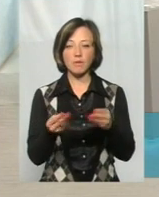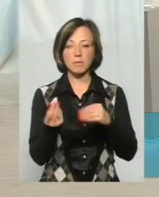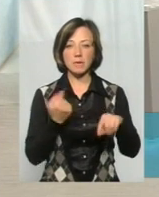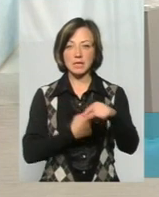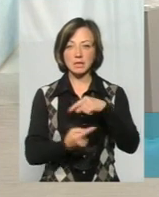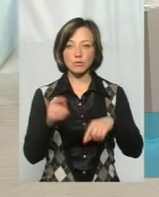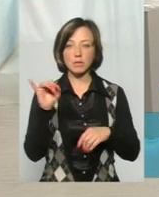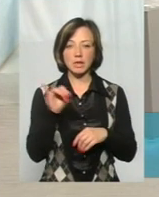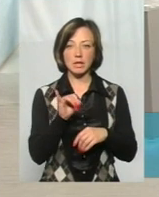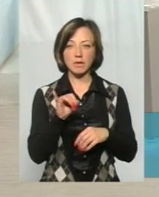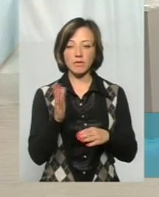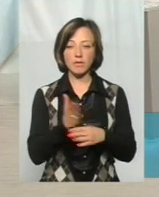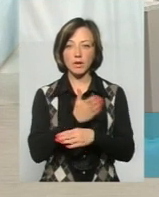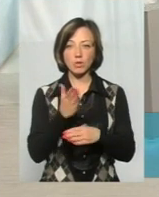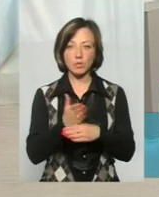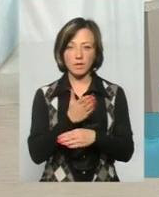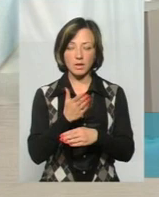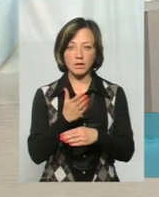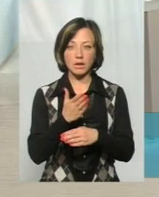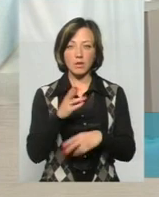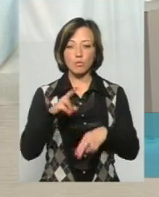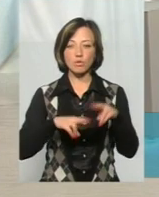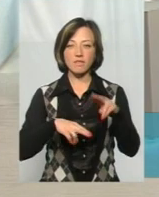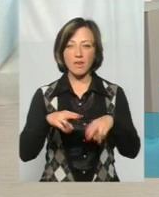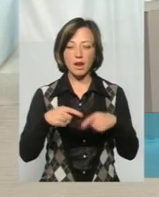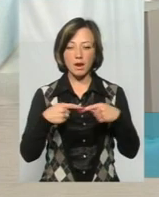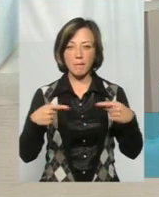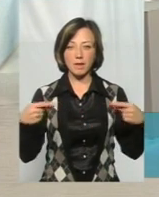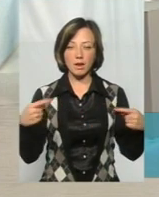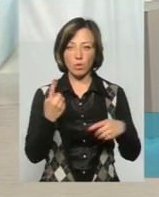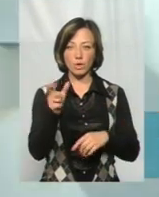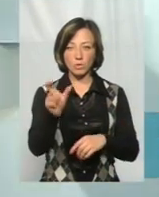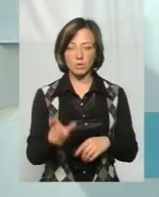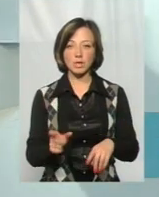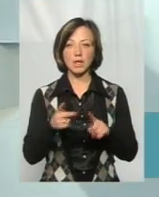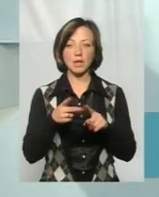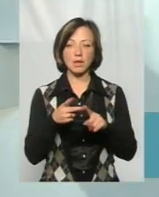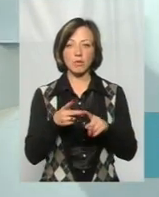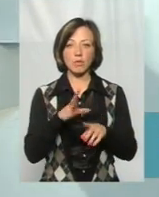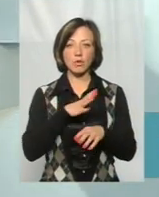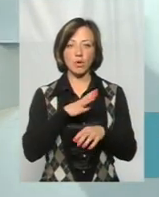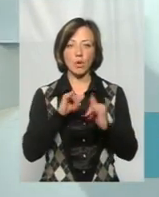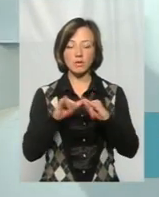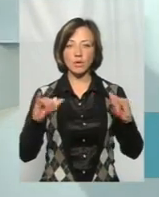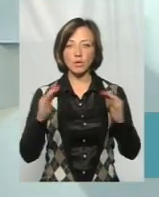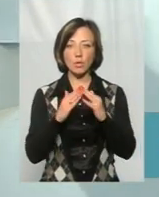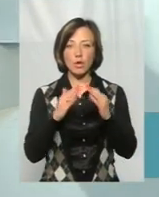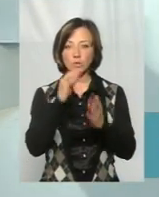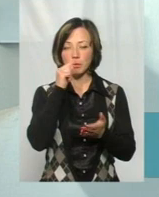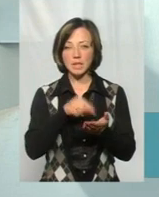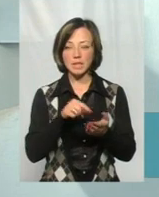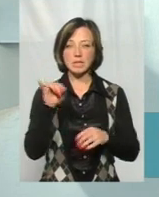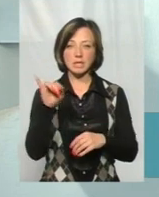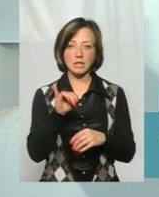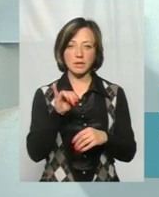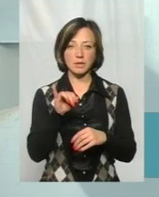Це і було виготовлення будівельних матеріалів, одна людина, і були розведення домашньої птиці і